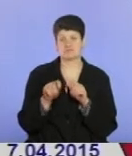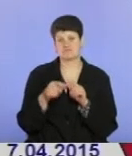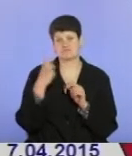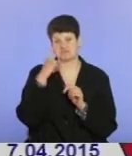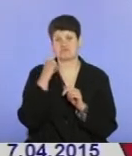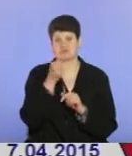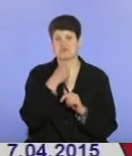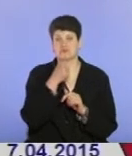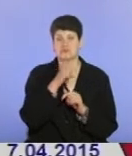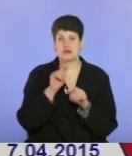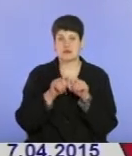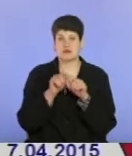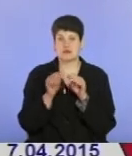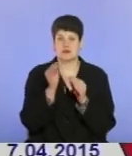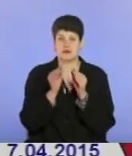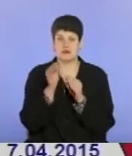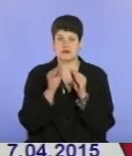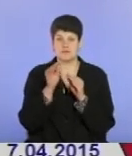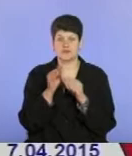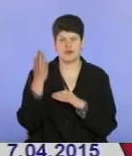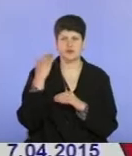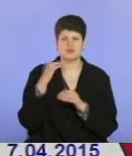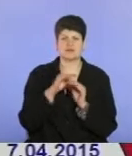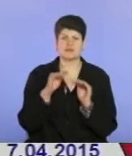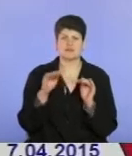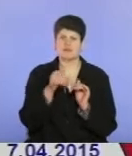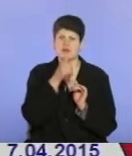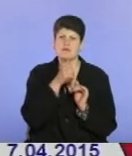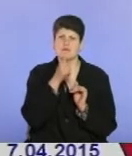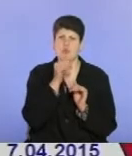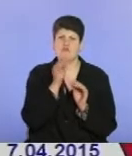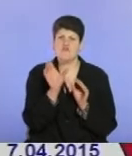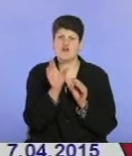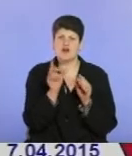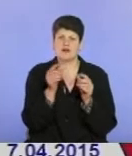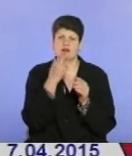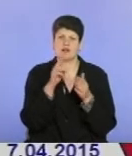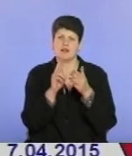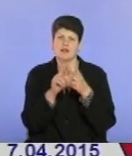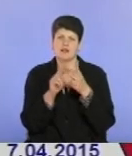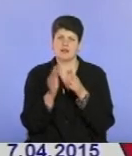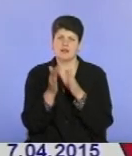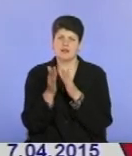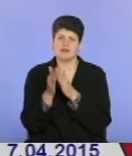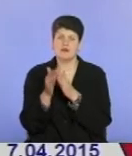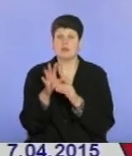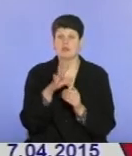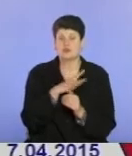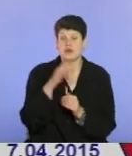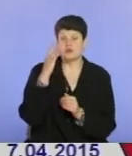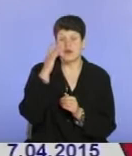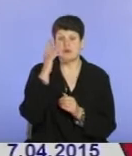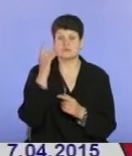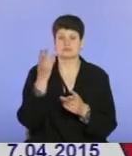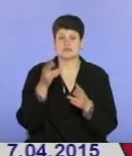може попробувати ще сказати сирників оскільки раніше в дитинстві все-таки я щось пробував був клеїти і в мене виникла ідея склеїти невеличкий